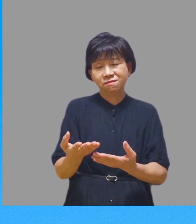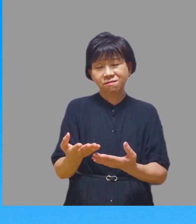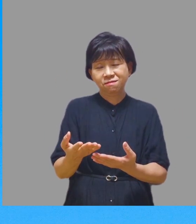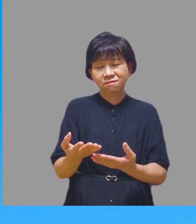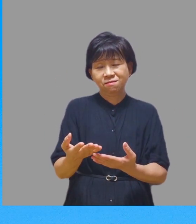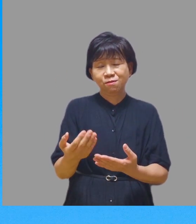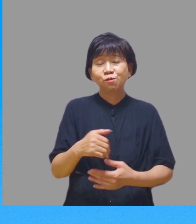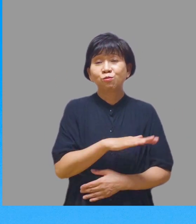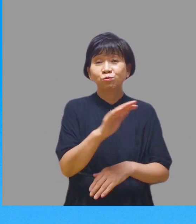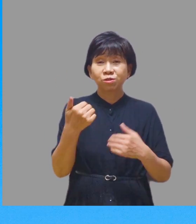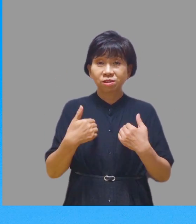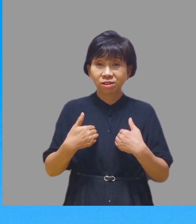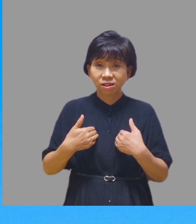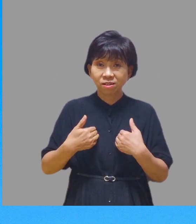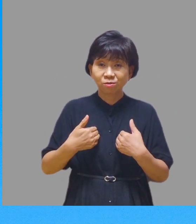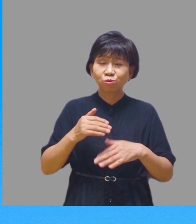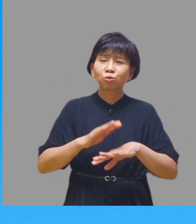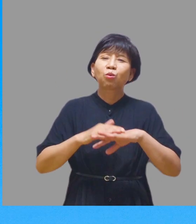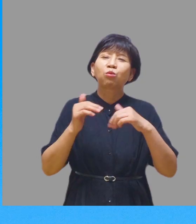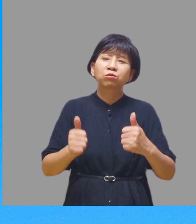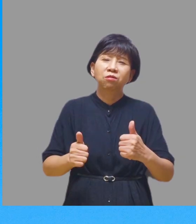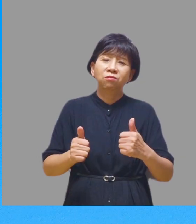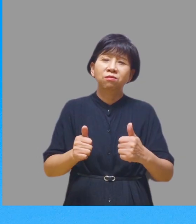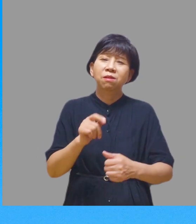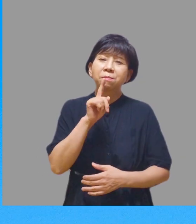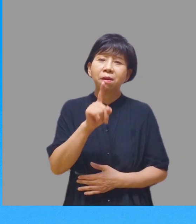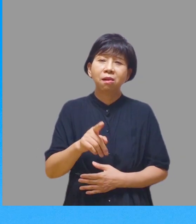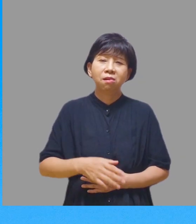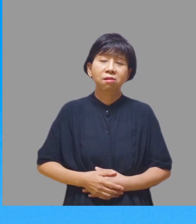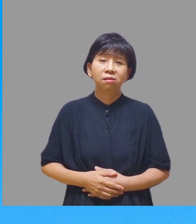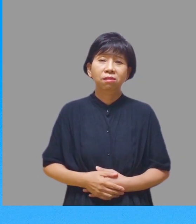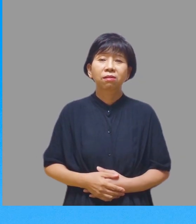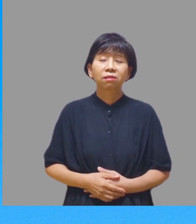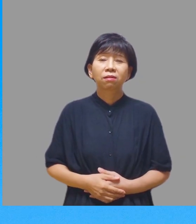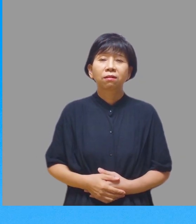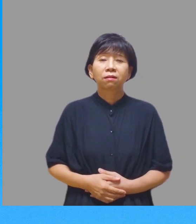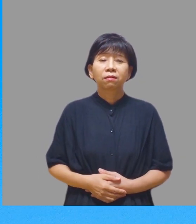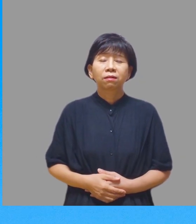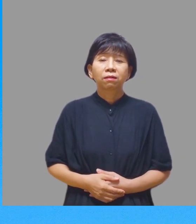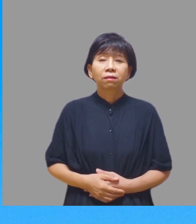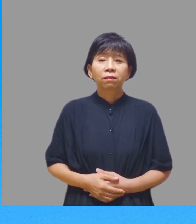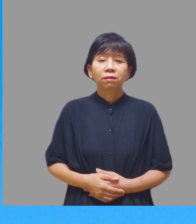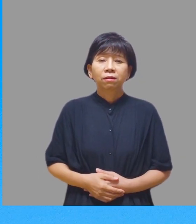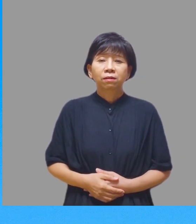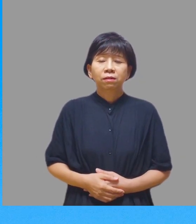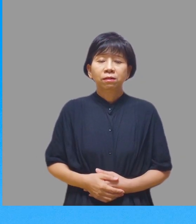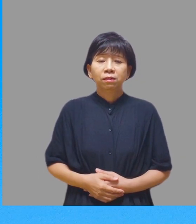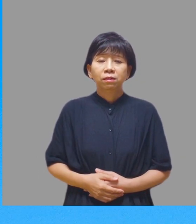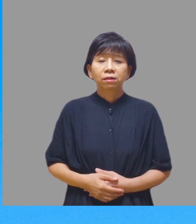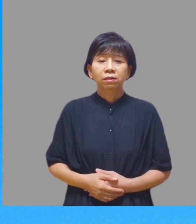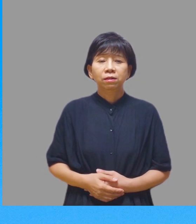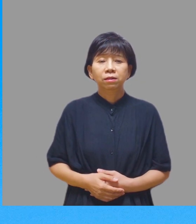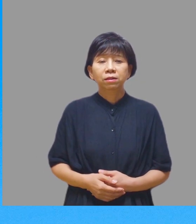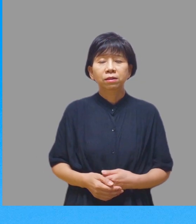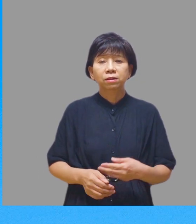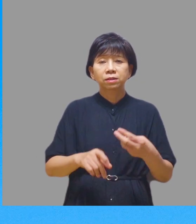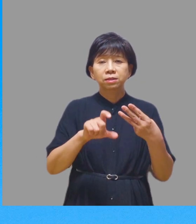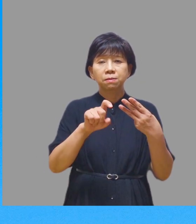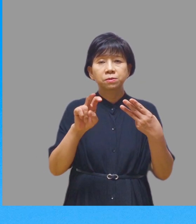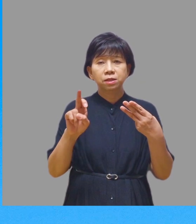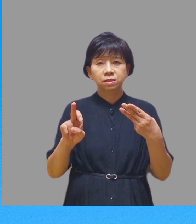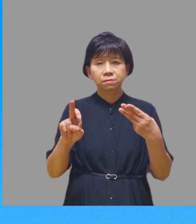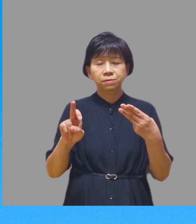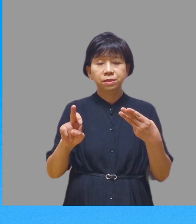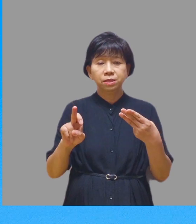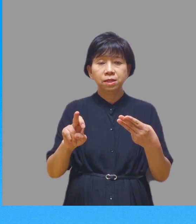던지는 강력한 도전의 메시지가 되는 것입니다. 먼저 12절 말씀을 한번 볼까요? 내가